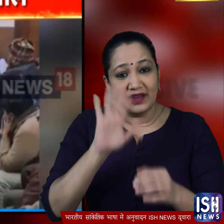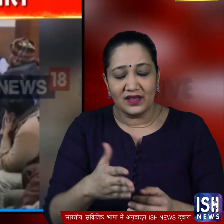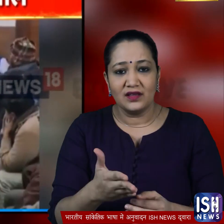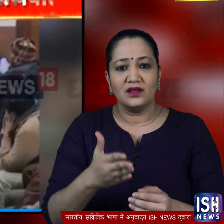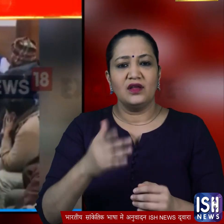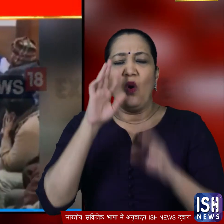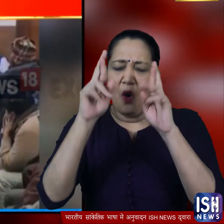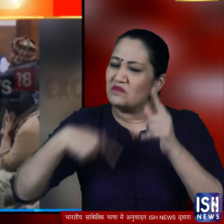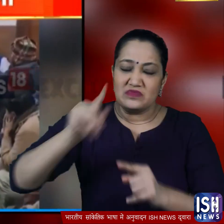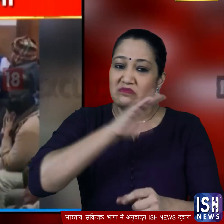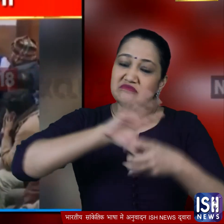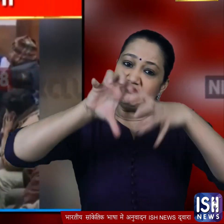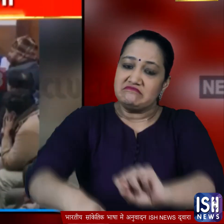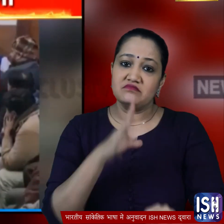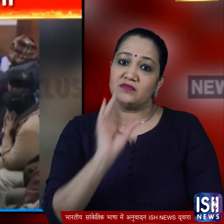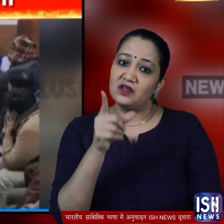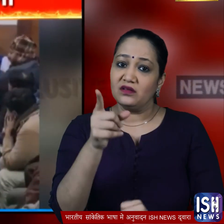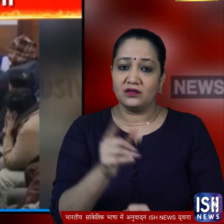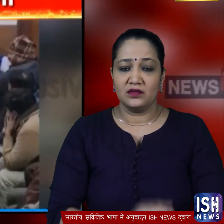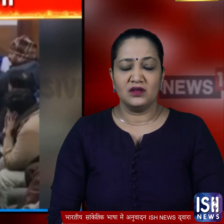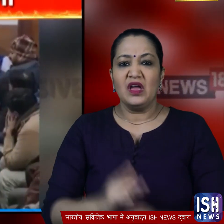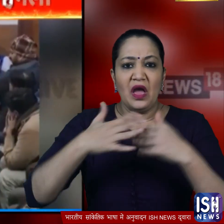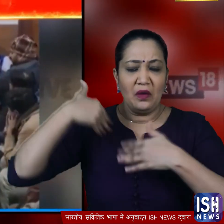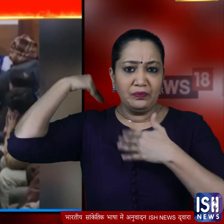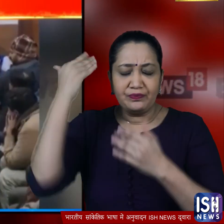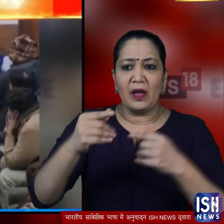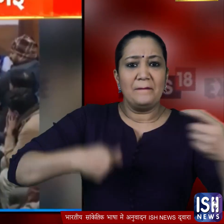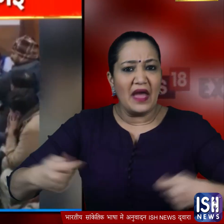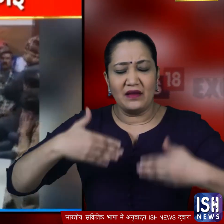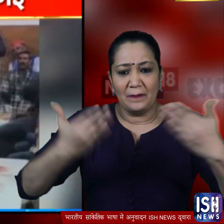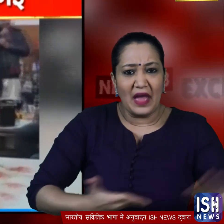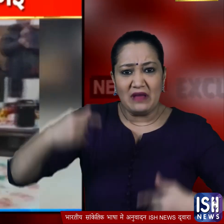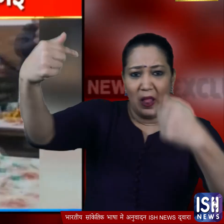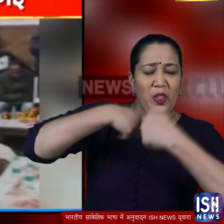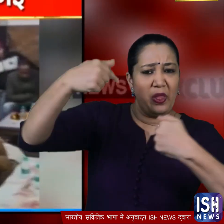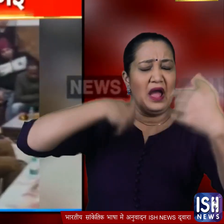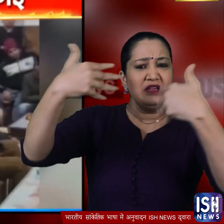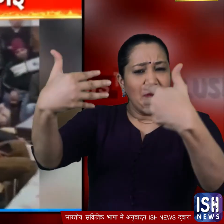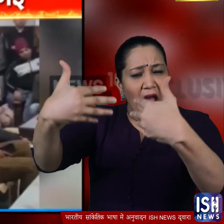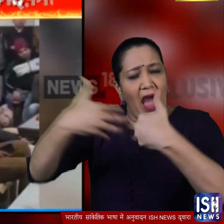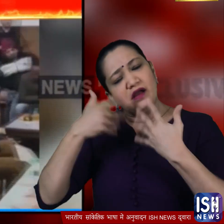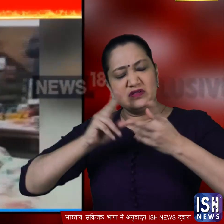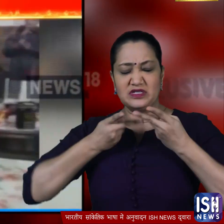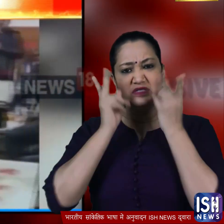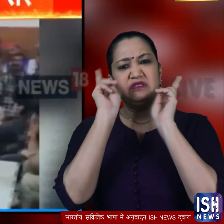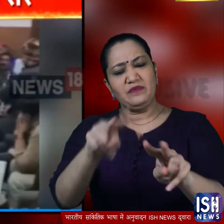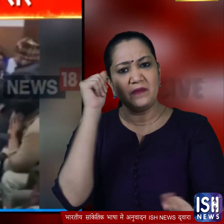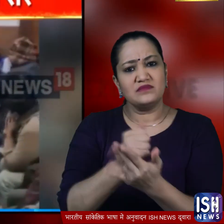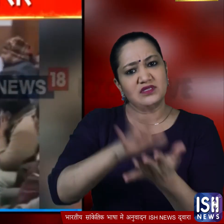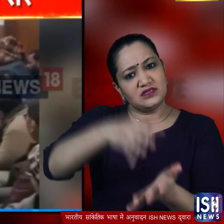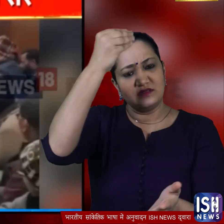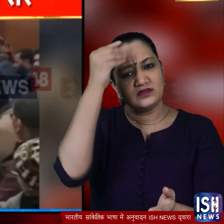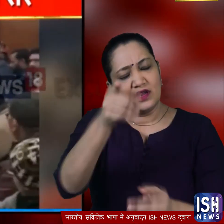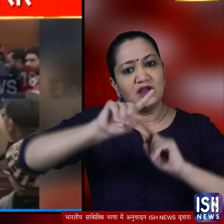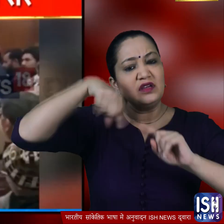है, इंशाअल्लाह इनको छोड़ेंगे नहीं। जिस तरीके से ये हमारे साथ जुल्म कर रहे हैं, इनसे बदला लिया जाएगा और इनको